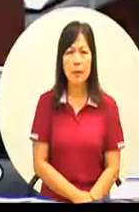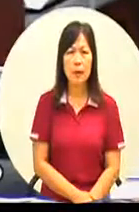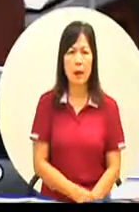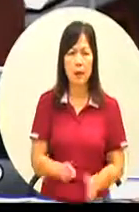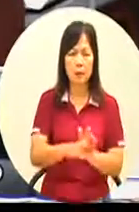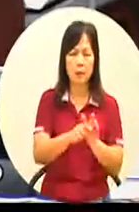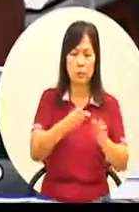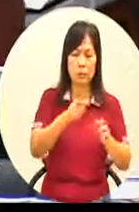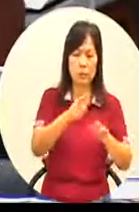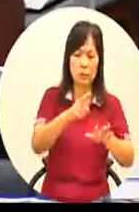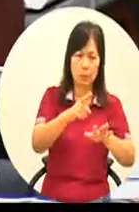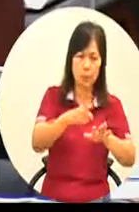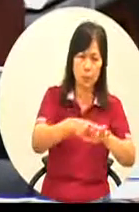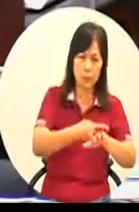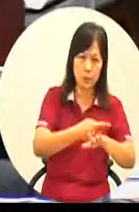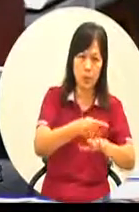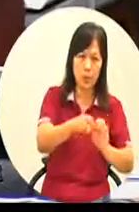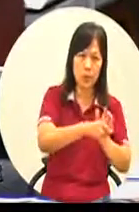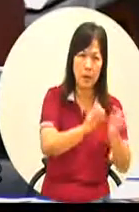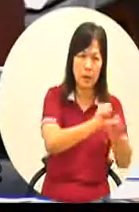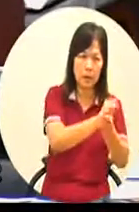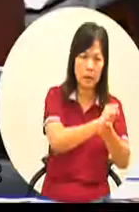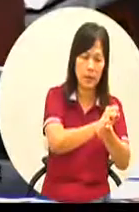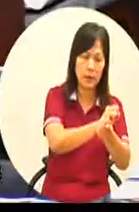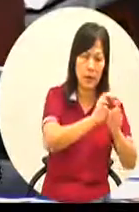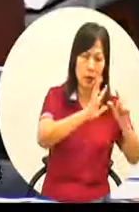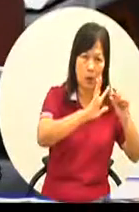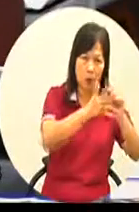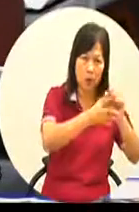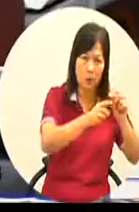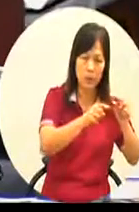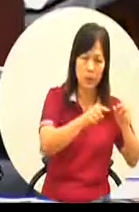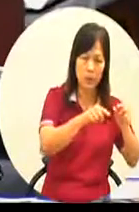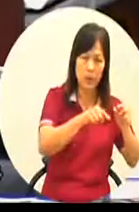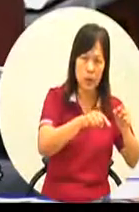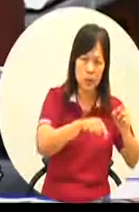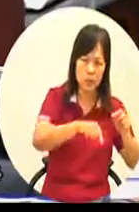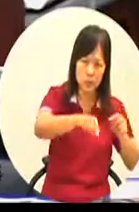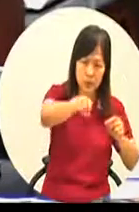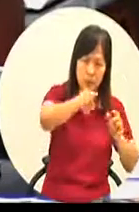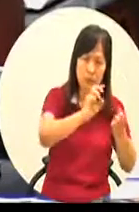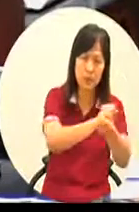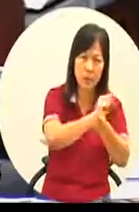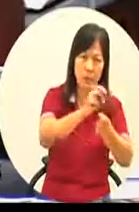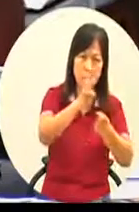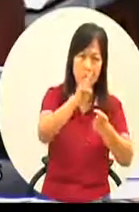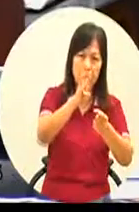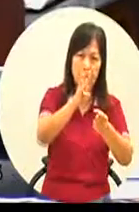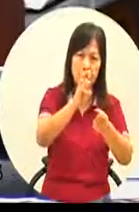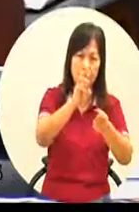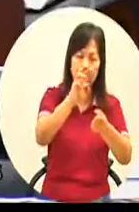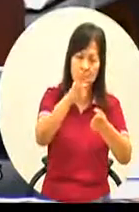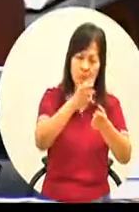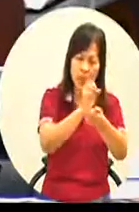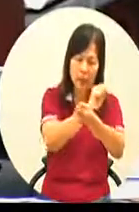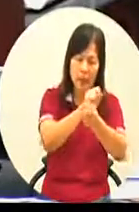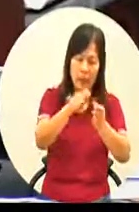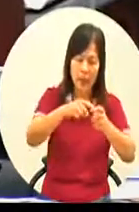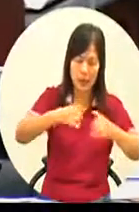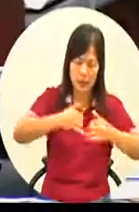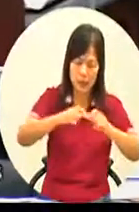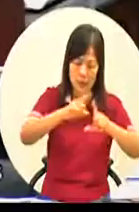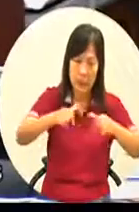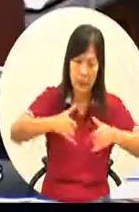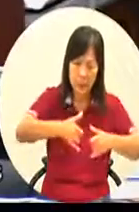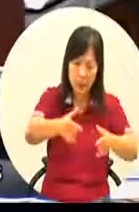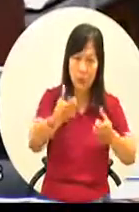按迄个三万国中去哩，啊要去山啊，你迄条大路台山线。